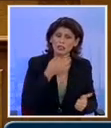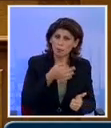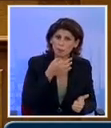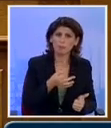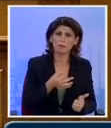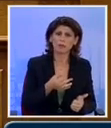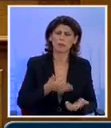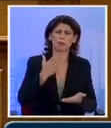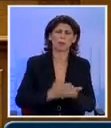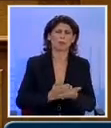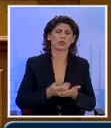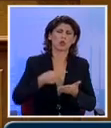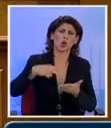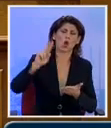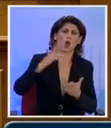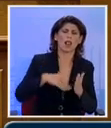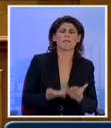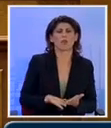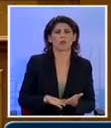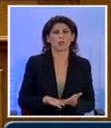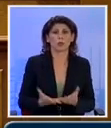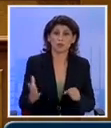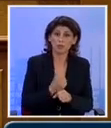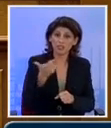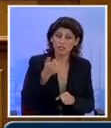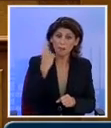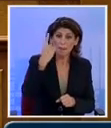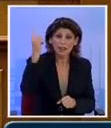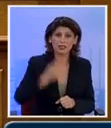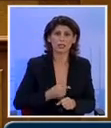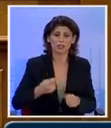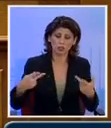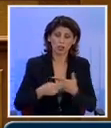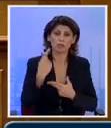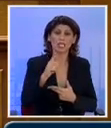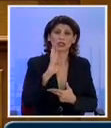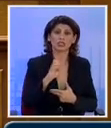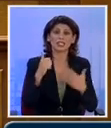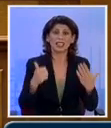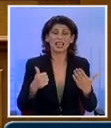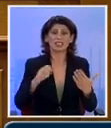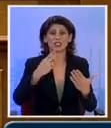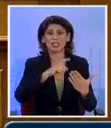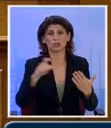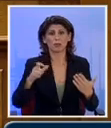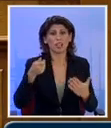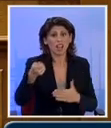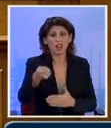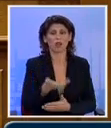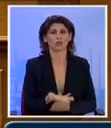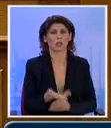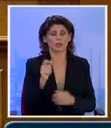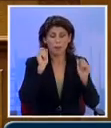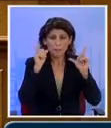για εγκάθετους τοκογλύφων στην κυβέρνηση που πέτυχε δανεισμό με 1% και έκοψε 146 δισεκατομμύρια χρέους? Σε αυτές